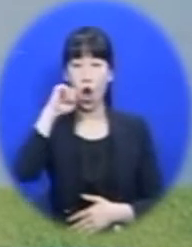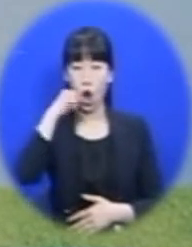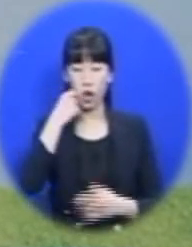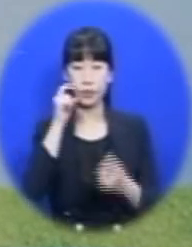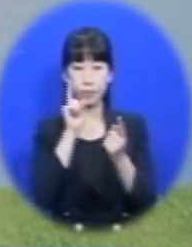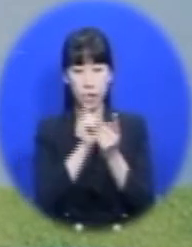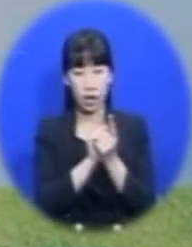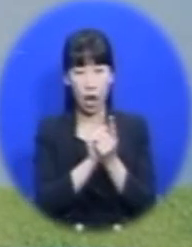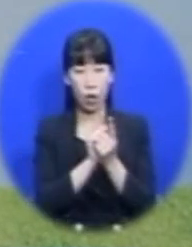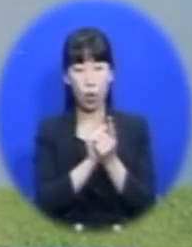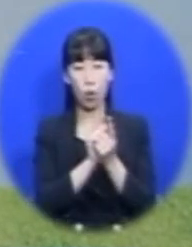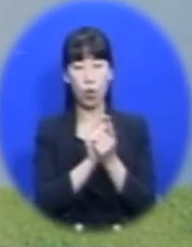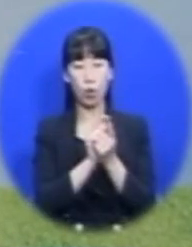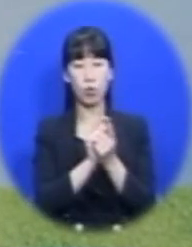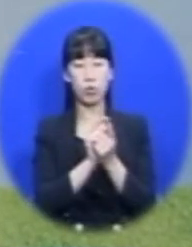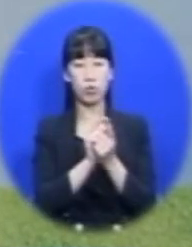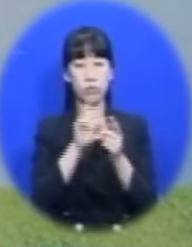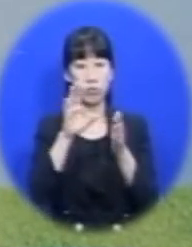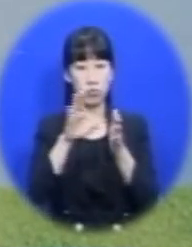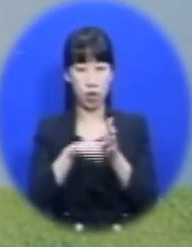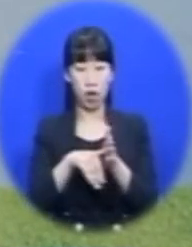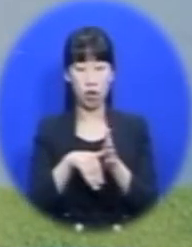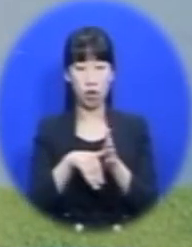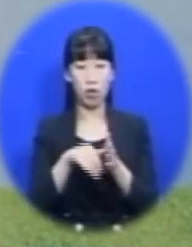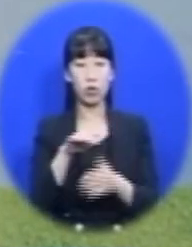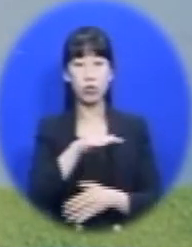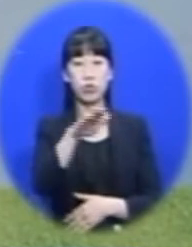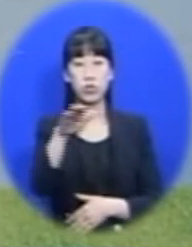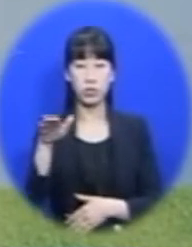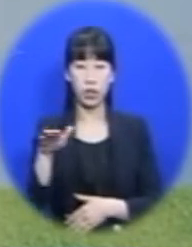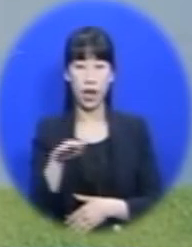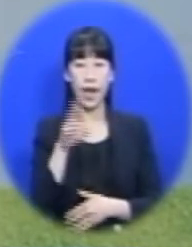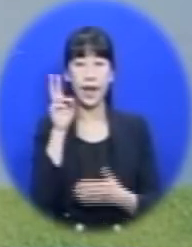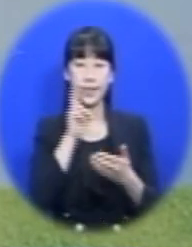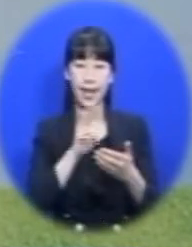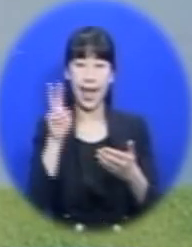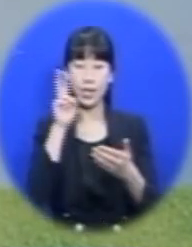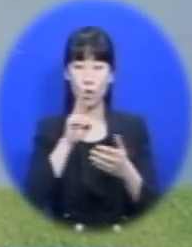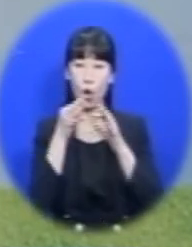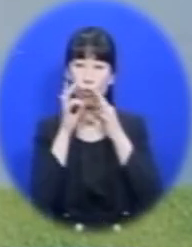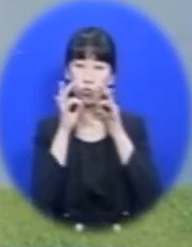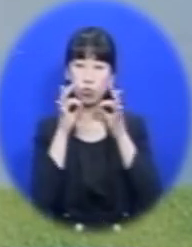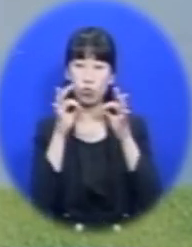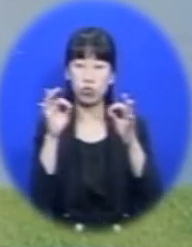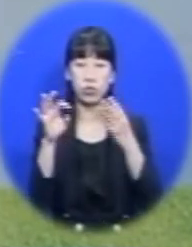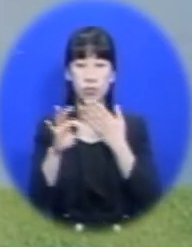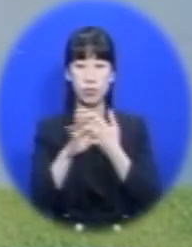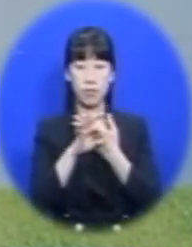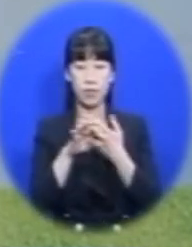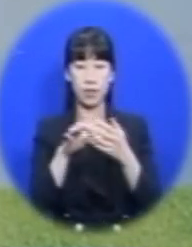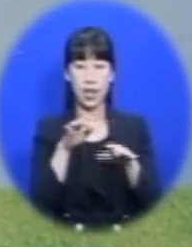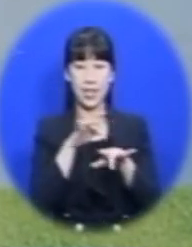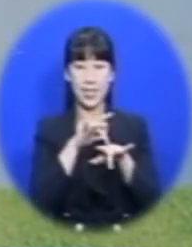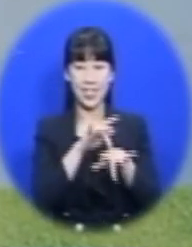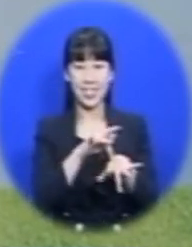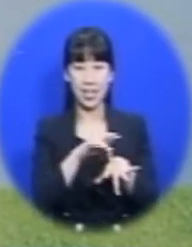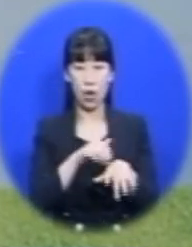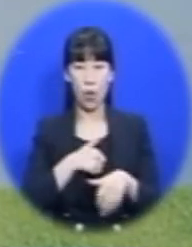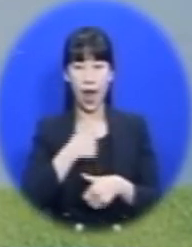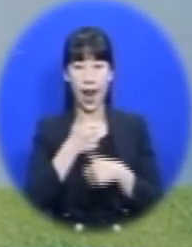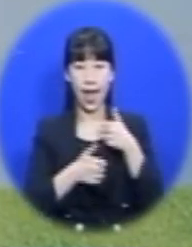없는 시련이 왔을 때, 그때 우리가 찬송을 부르면 사단은요, 화를